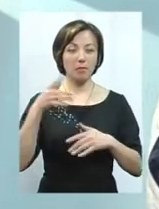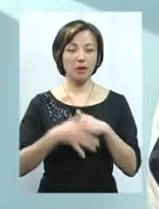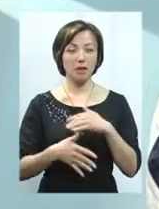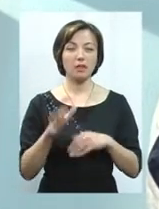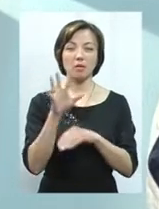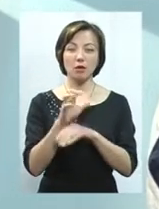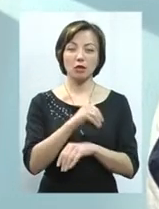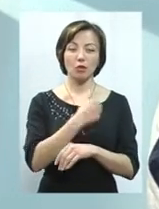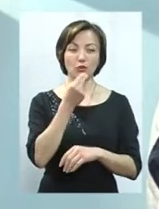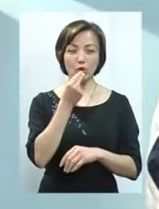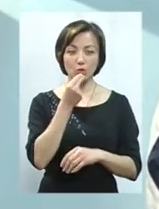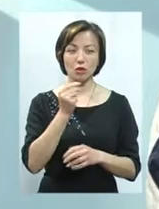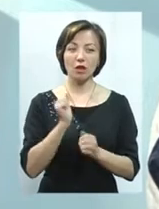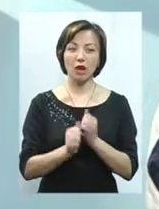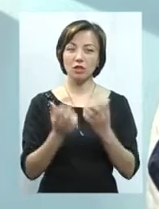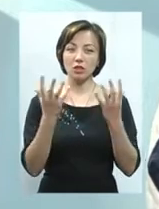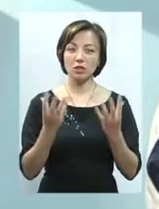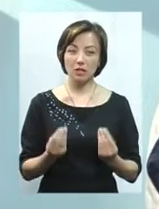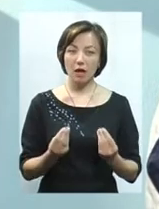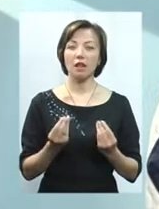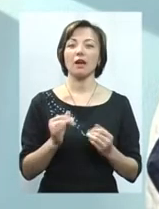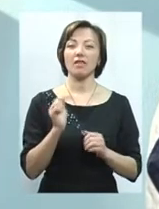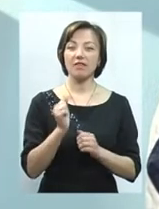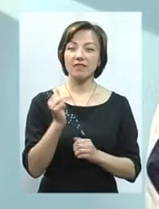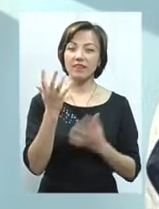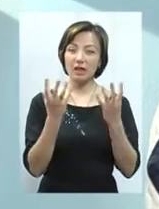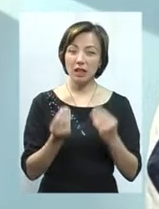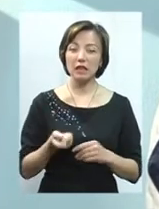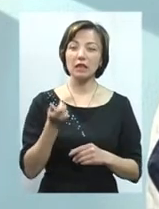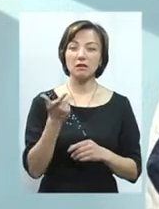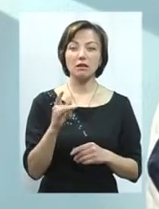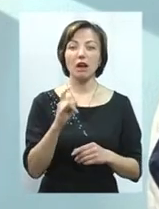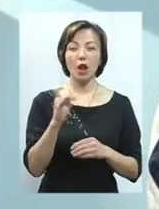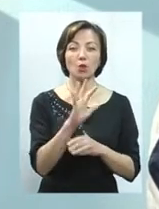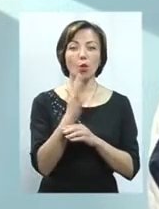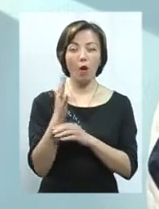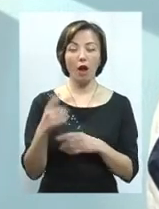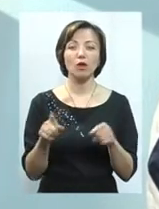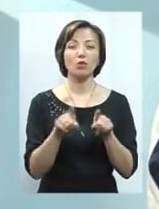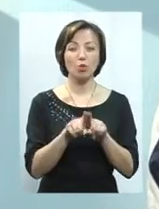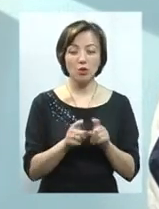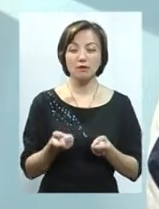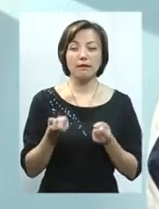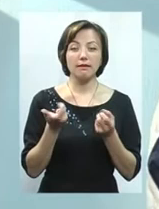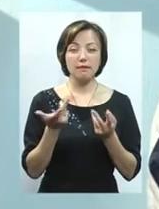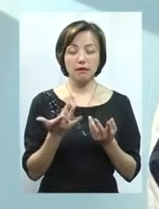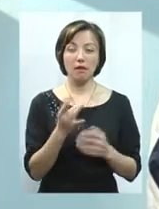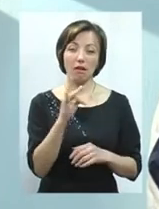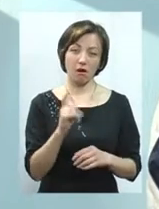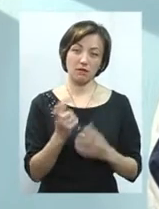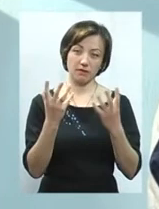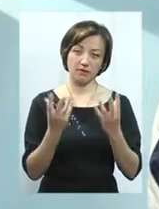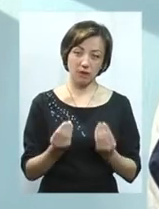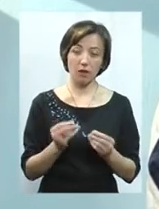хоче кушати каждый день и в день несколько раз. Гулять она хочет тоже несколько раз в день. Кроме того, ее